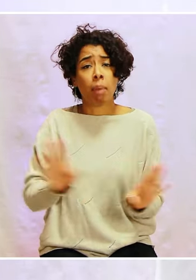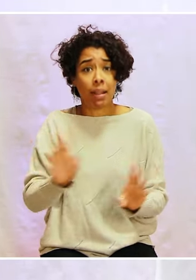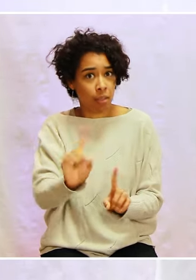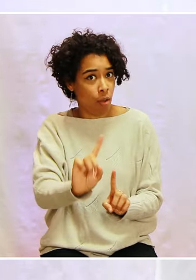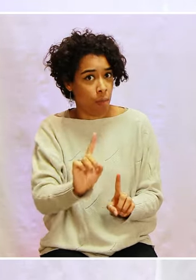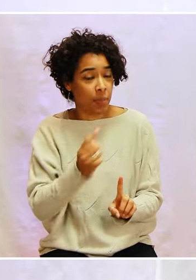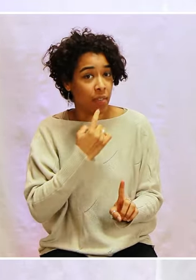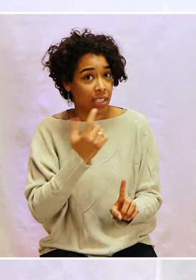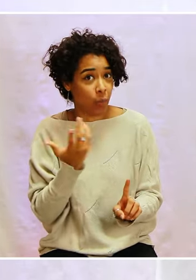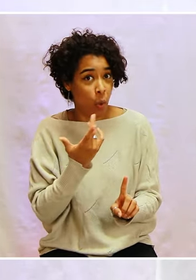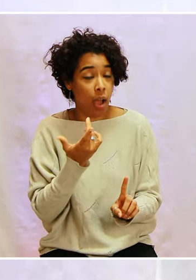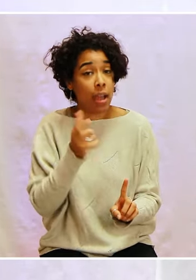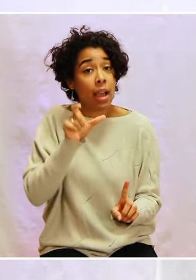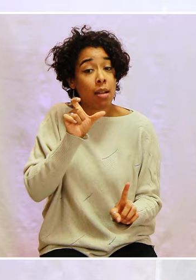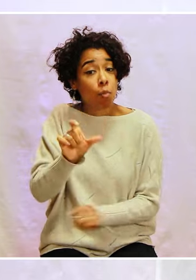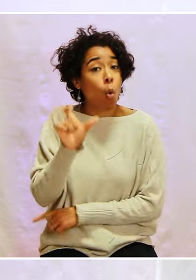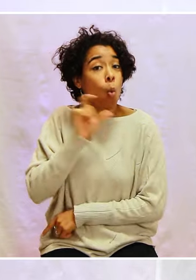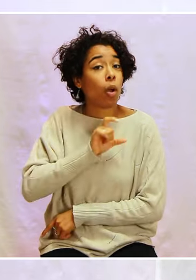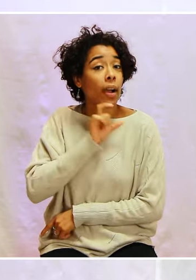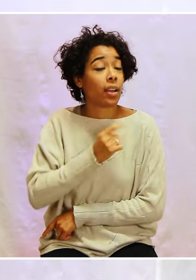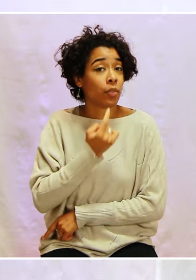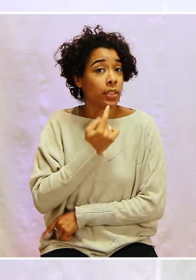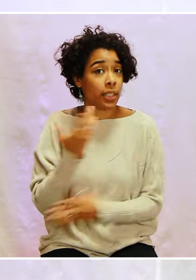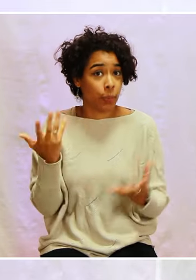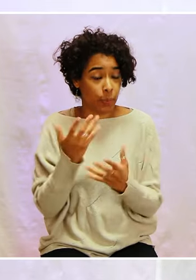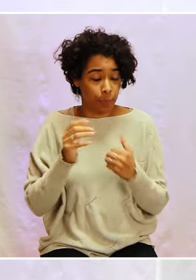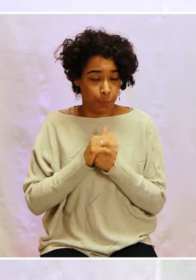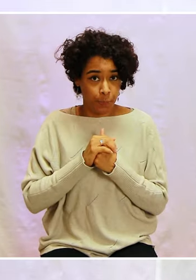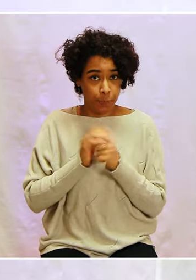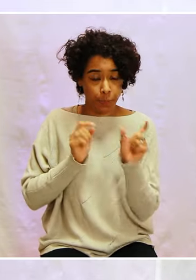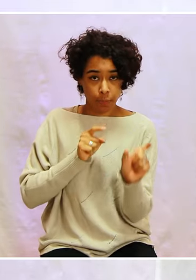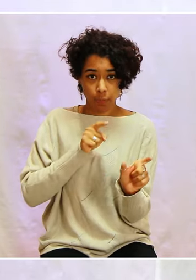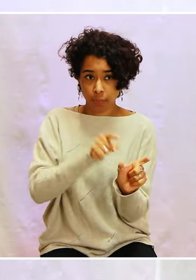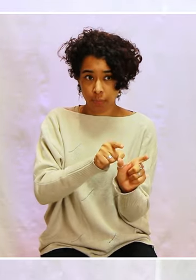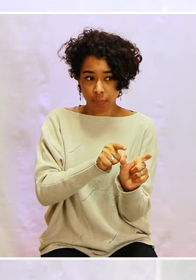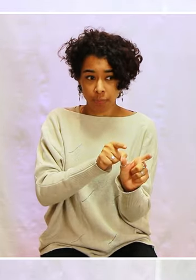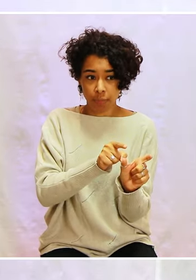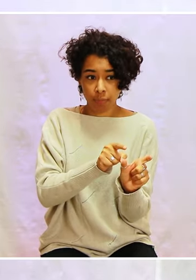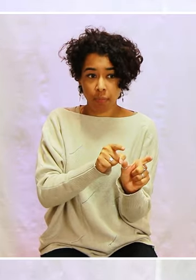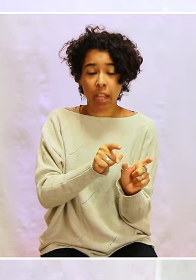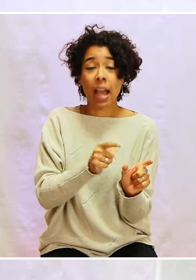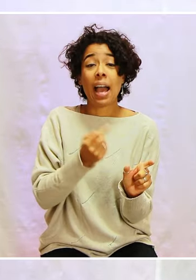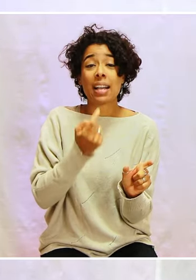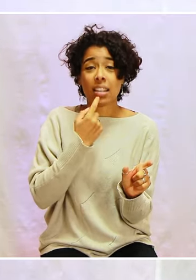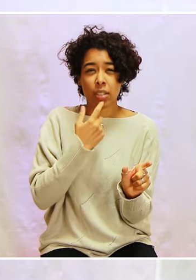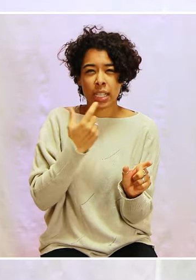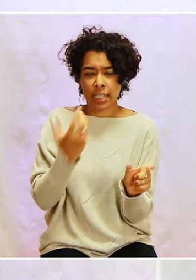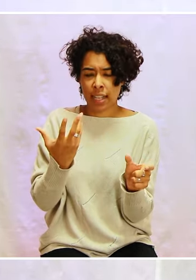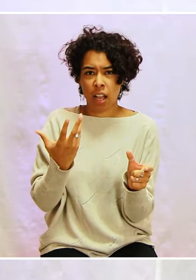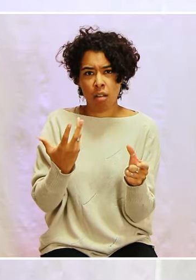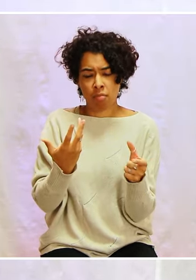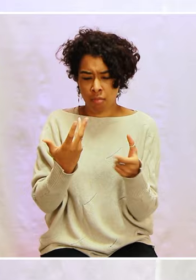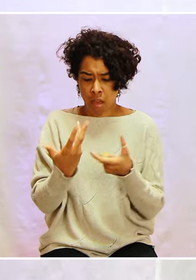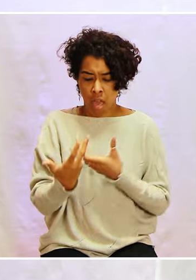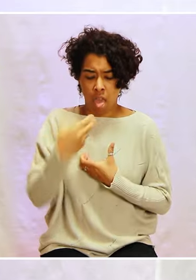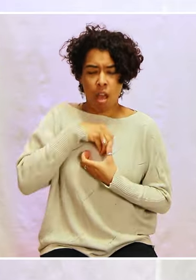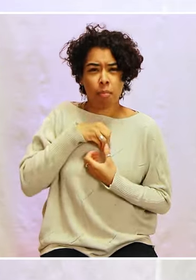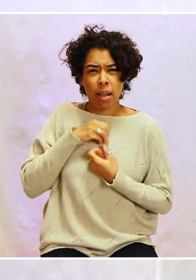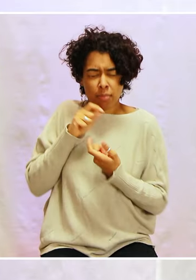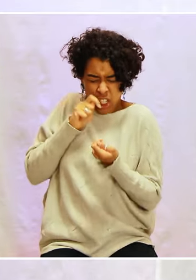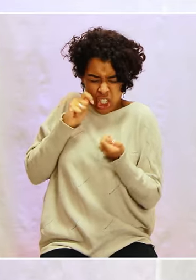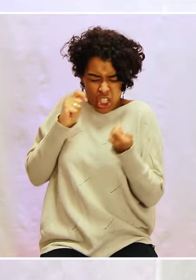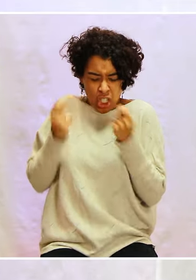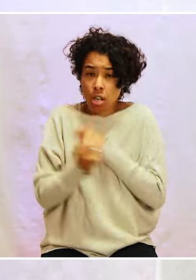utilisé là le terme qui est utilisé à cet endroit VO là c'est un terme qui veut dire je ne me laisserai pas affecter par mon